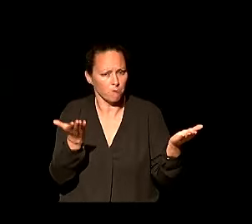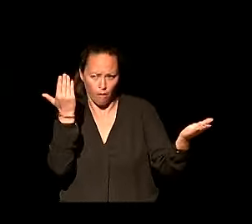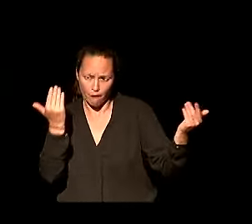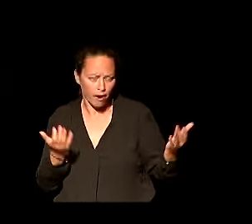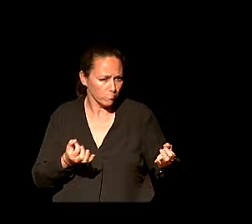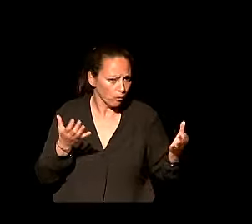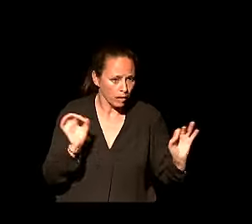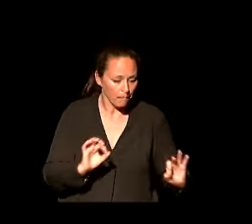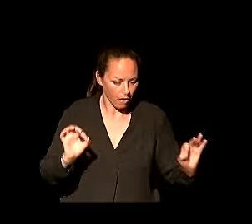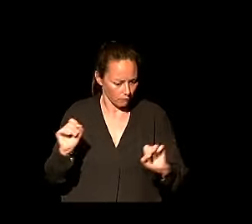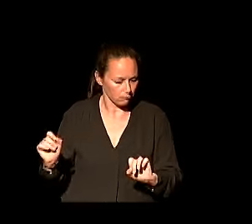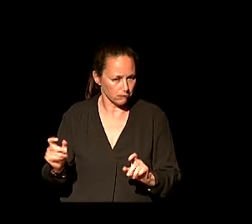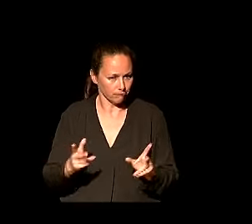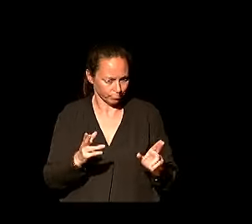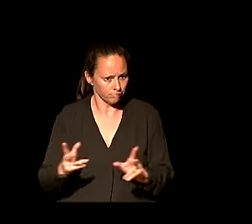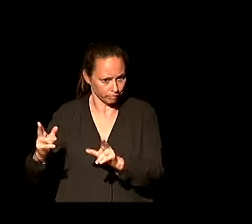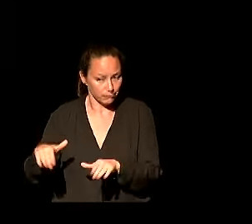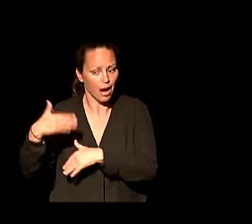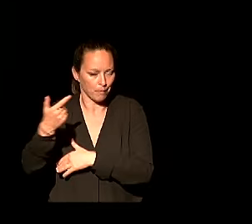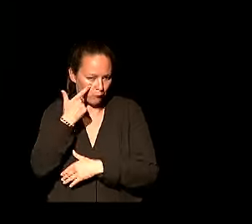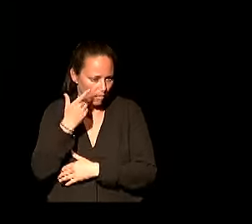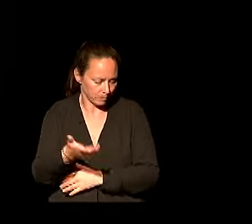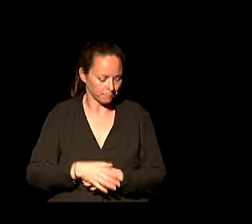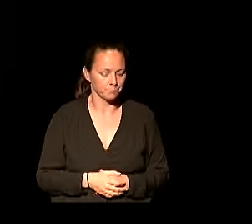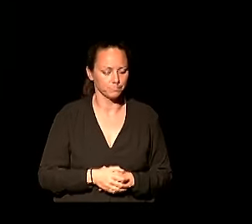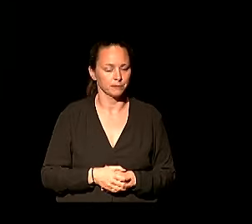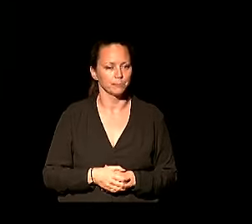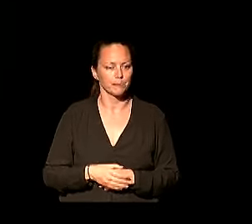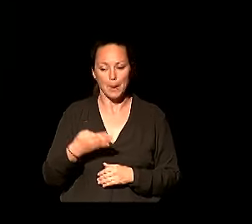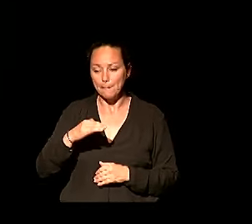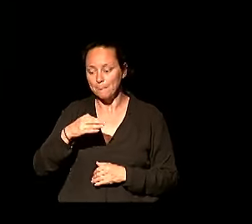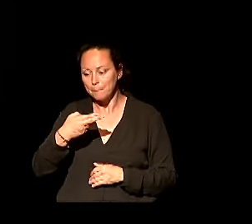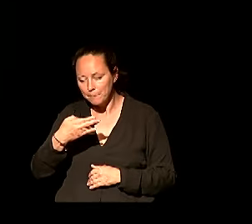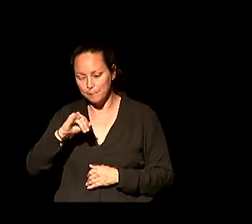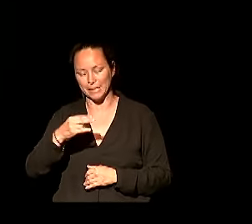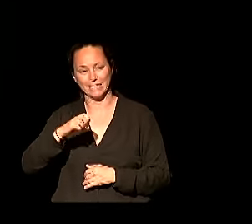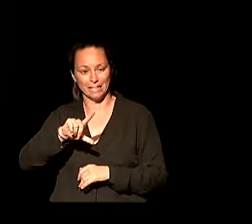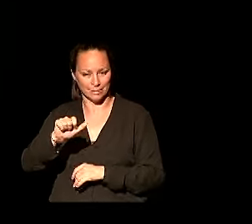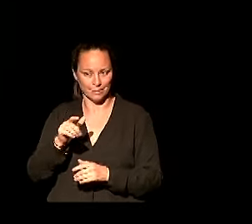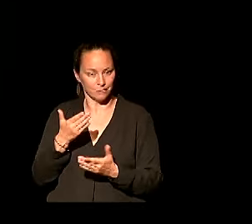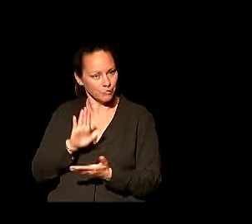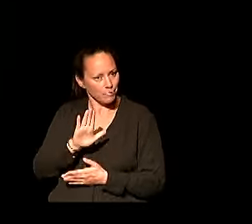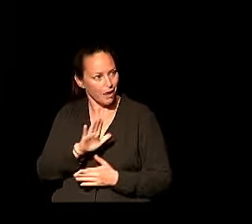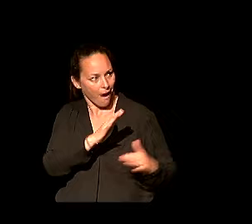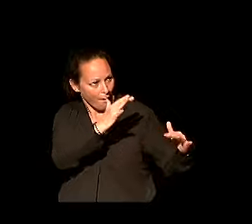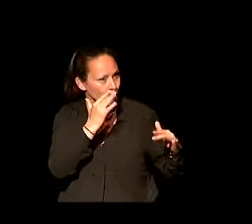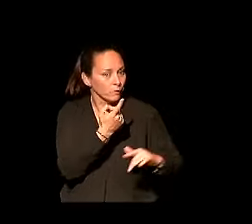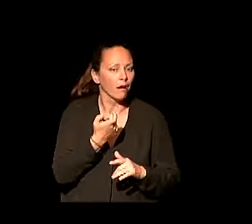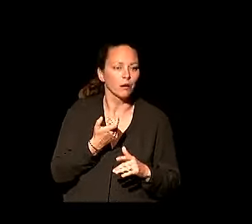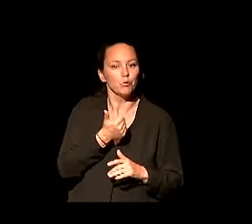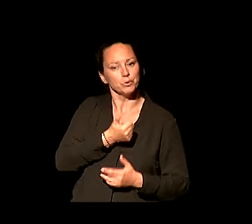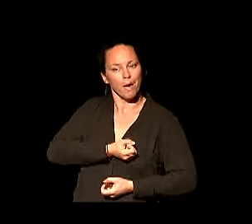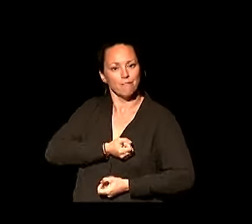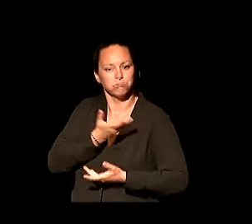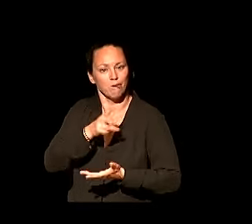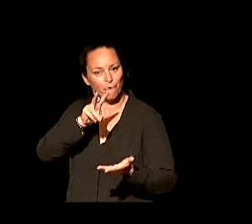dans la séquence suivante. Donc c'est plutôt comme ça, je dirais, que Minelli dialogue avec la peinture impressionniste. C'est moins en faisant une citation qu'en essayant de voir